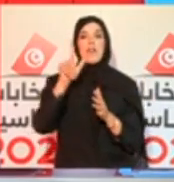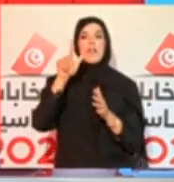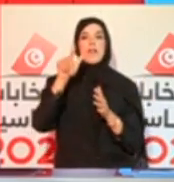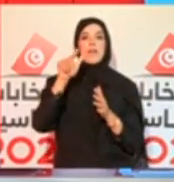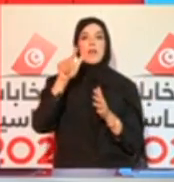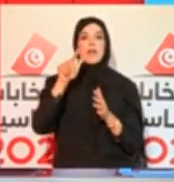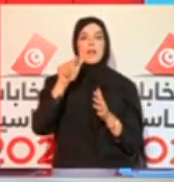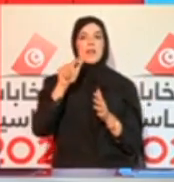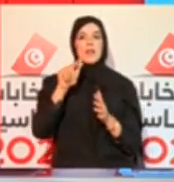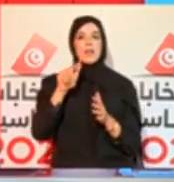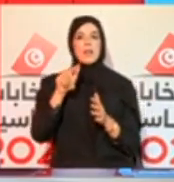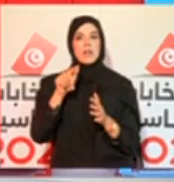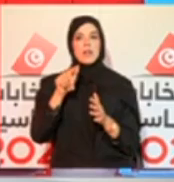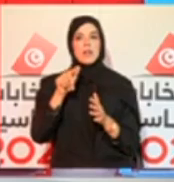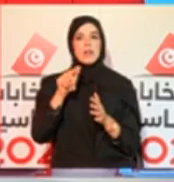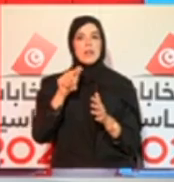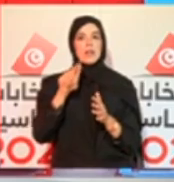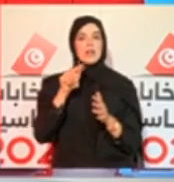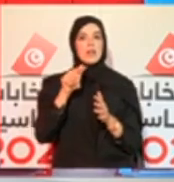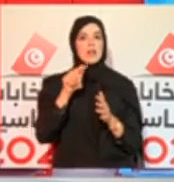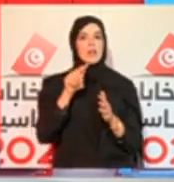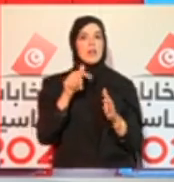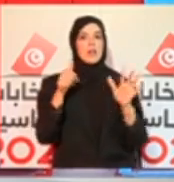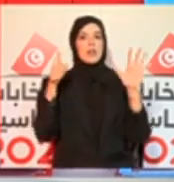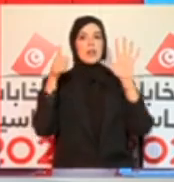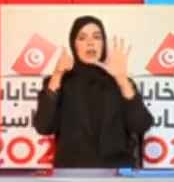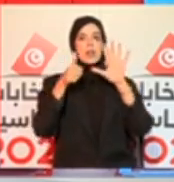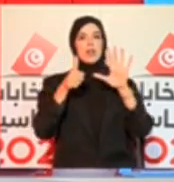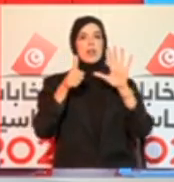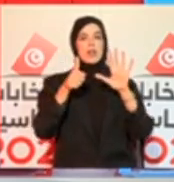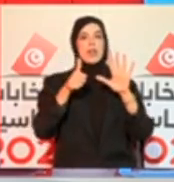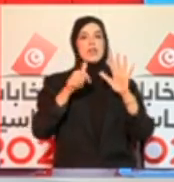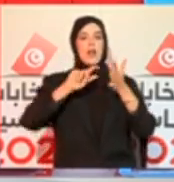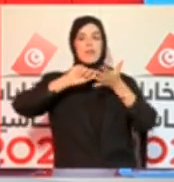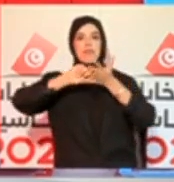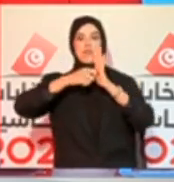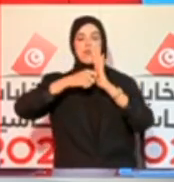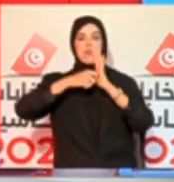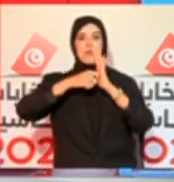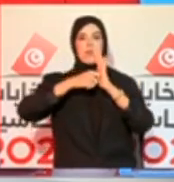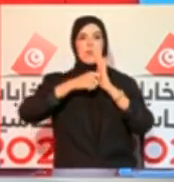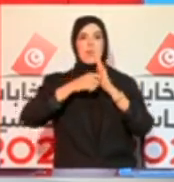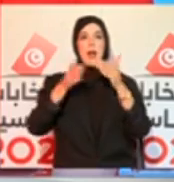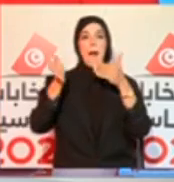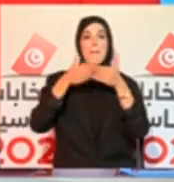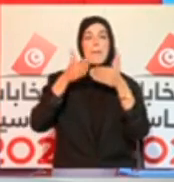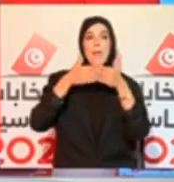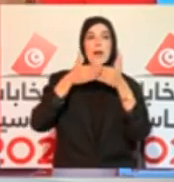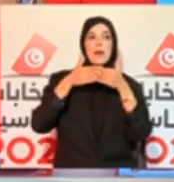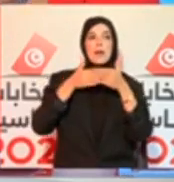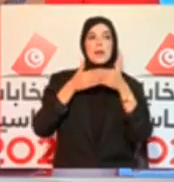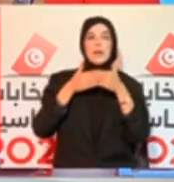عننا من اللي حلينا معناها لست حتى ل سكرنا معناها الباب البراني